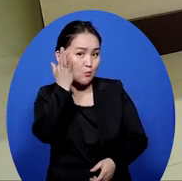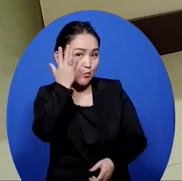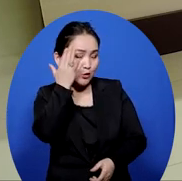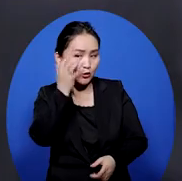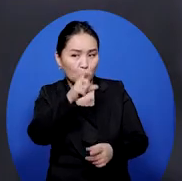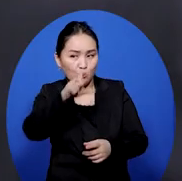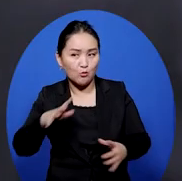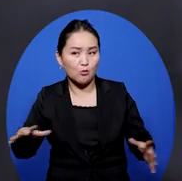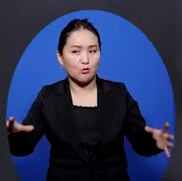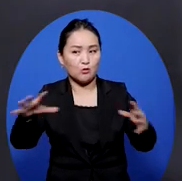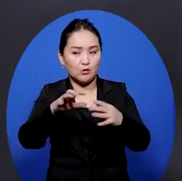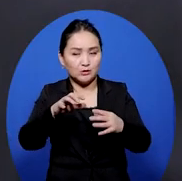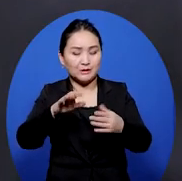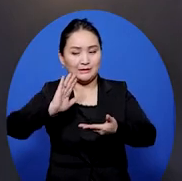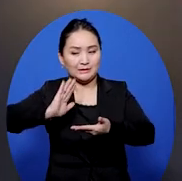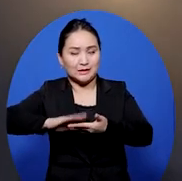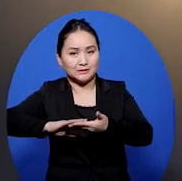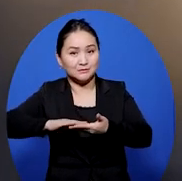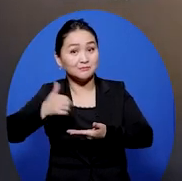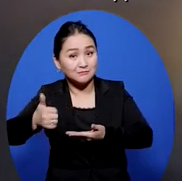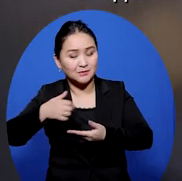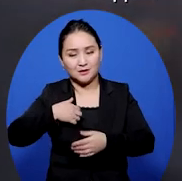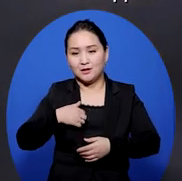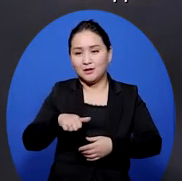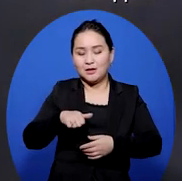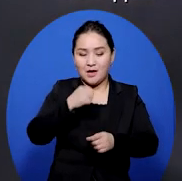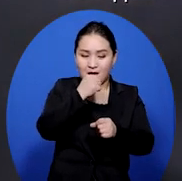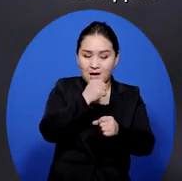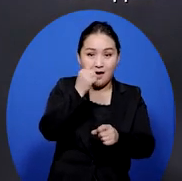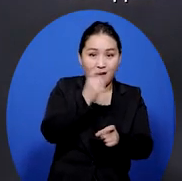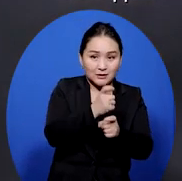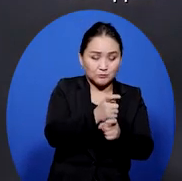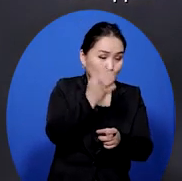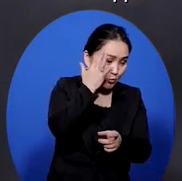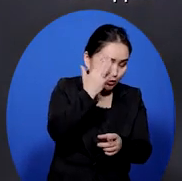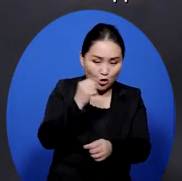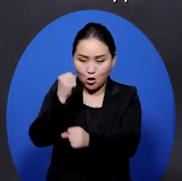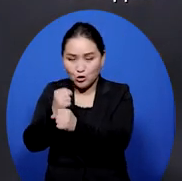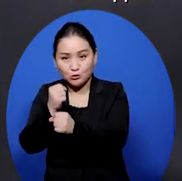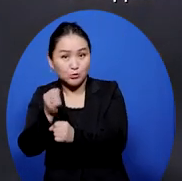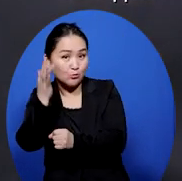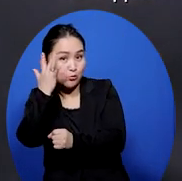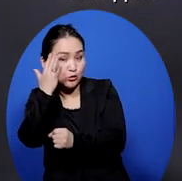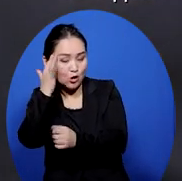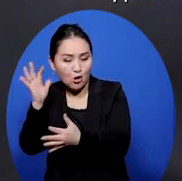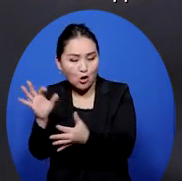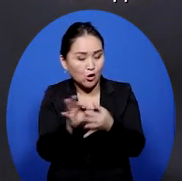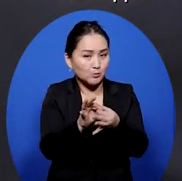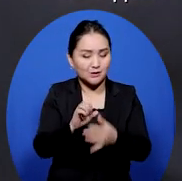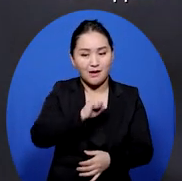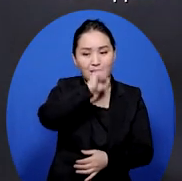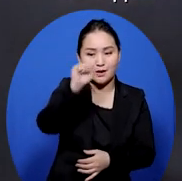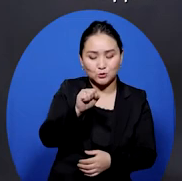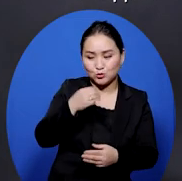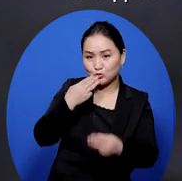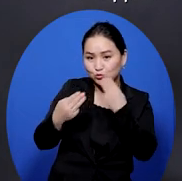нийтэд зөв сурталсан таниулах, халамжийн бодлоготой хөдөлмөр эрхлэлийг дэмжих бодлоготой холбоотой нийгэмд үүсэт байгаа